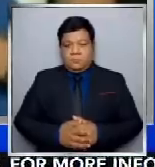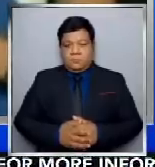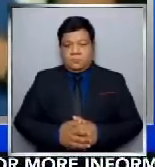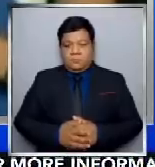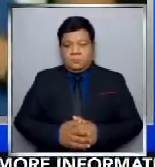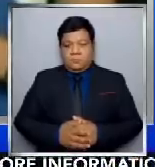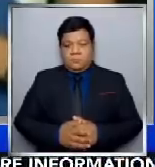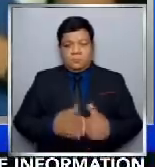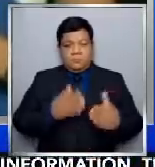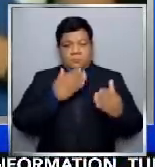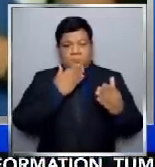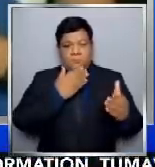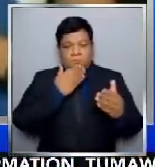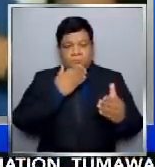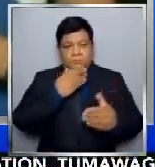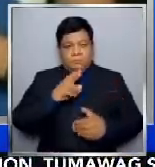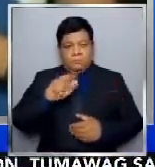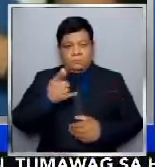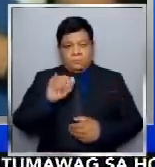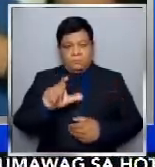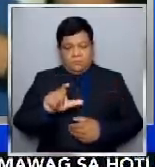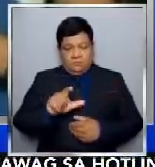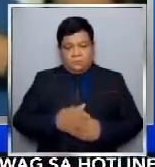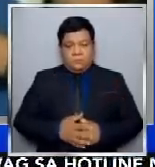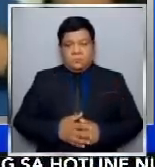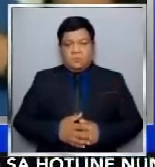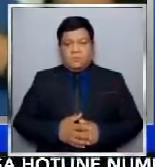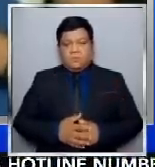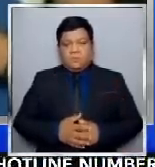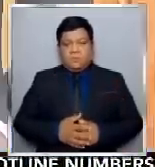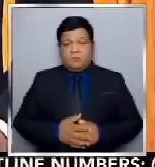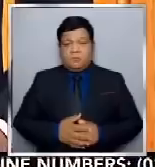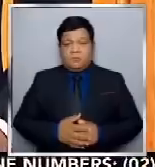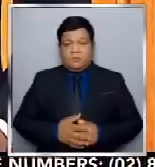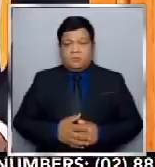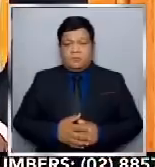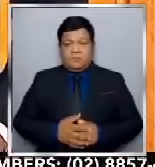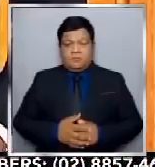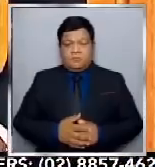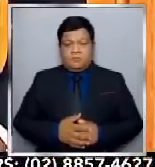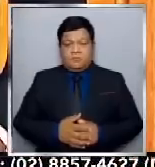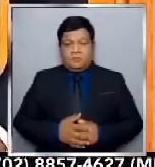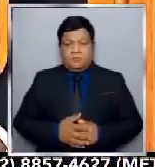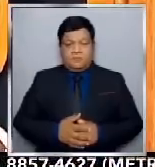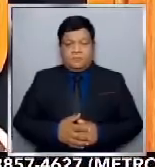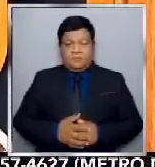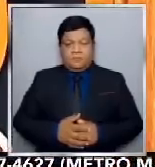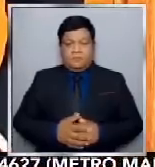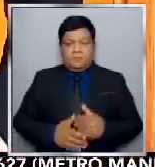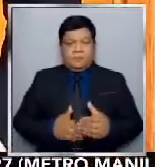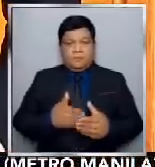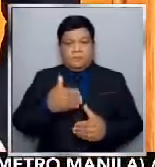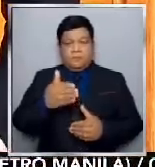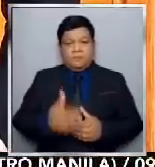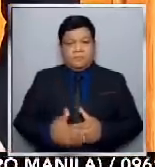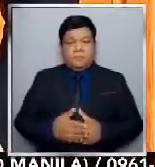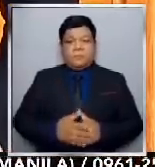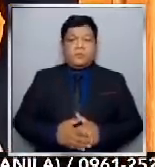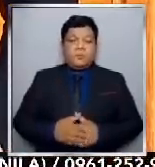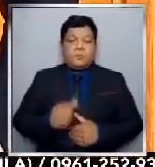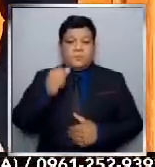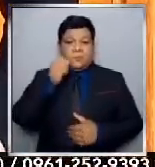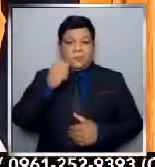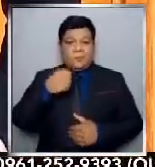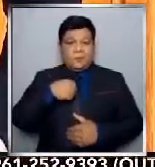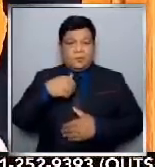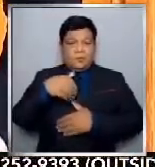Maraming salamat, Argel Relator ng GMA Regional TV 1 Mindanao. Sa Cebu City, nagtapos kagabi ang 3-day campaign